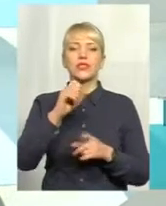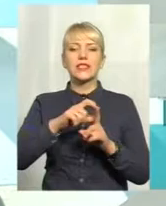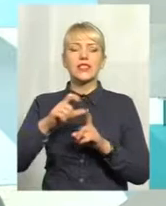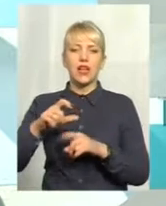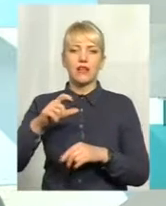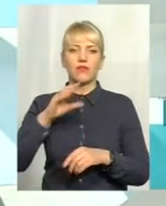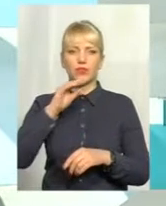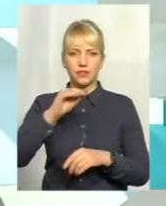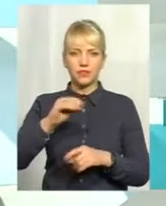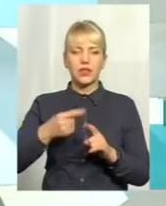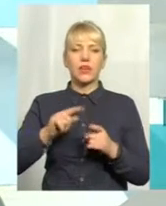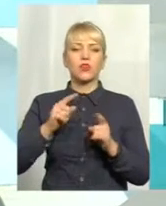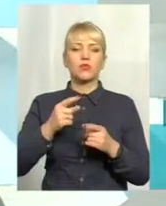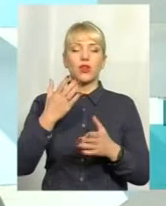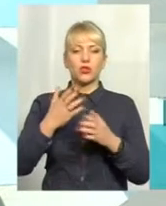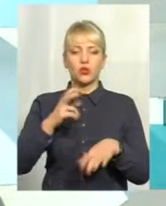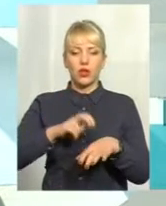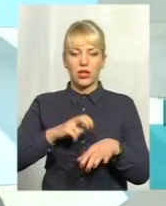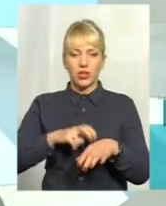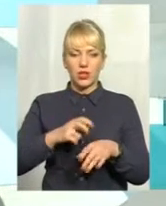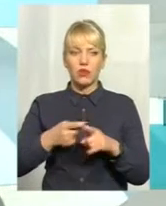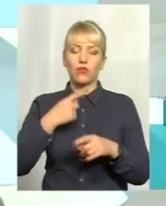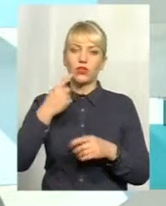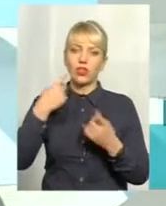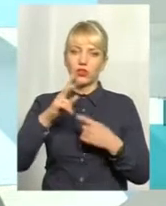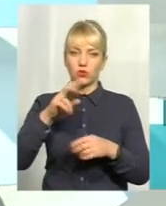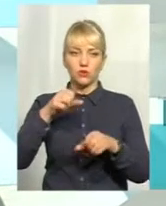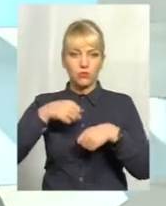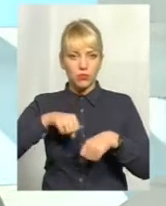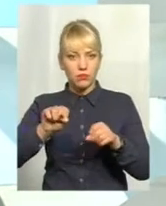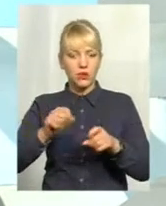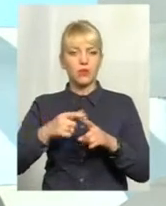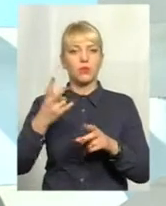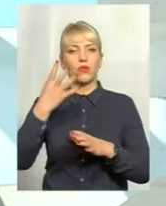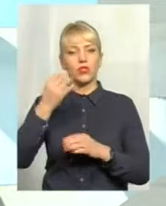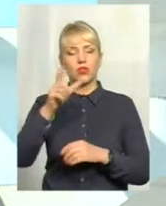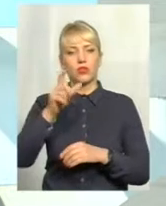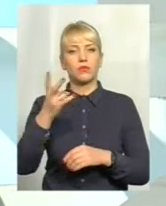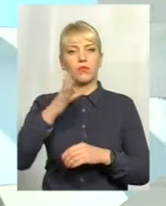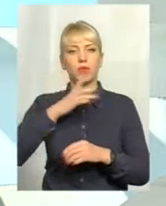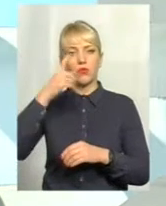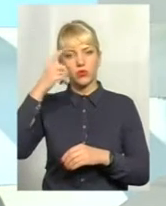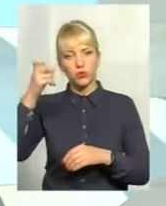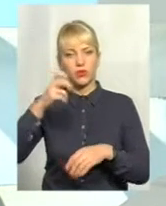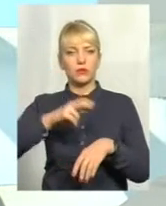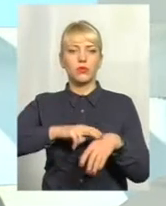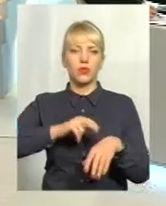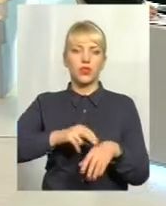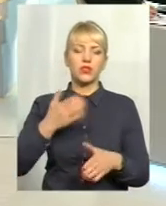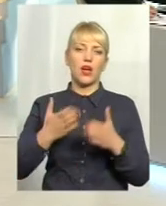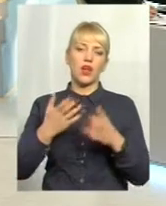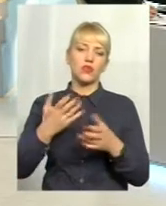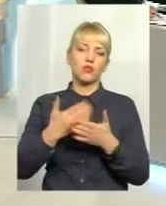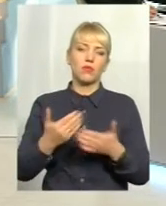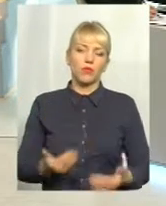лікар з'ясує, що тілесні ушкодження, травми заподіяні іншою особою, то він зобов'язаний ще повідомити правоохоронні органи. Якщо це так звані травми в побуті, тобто